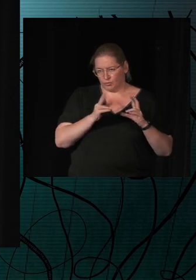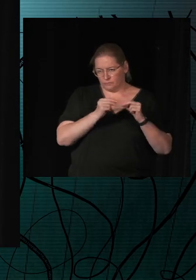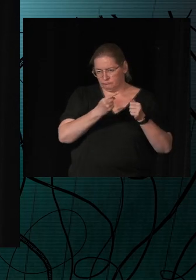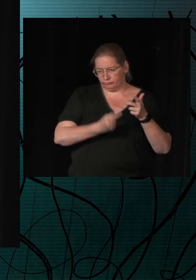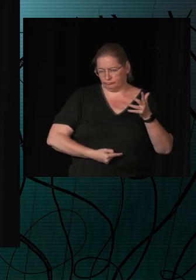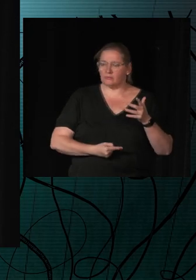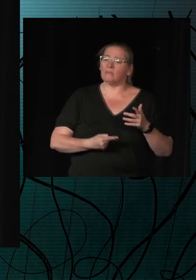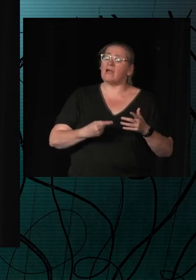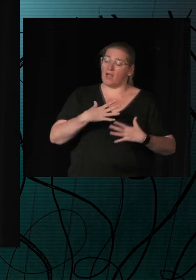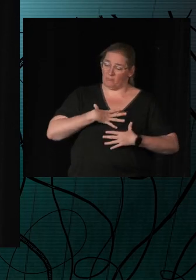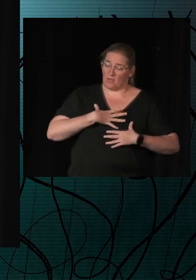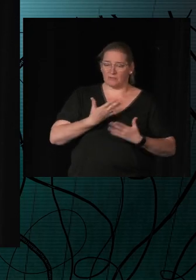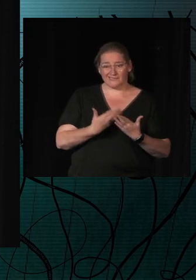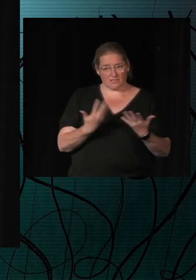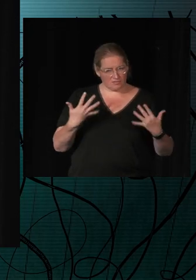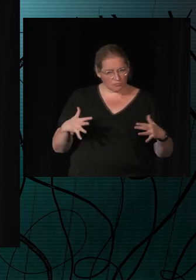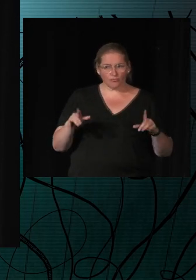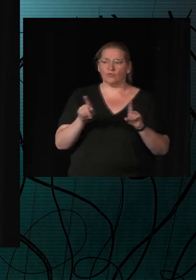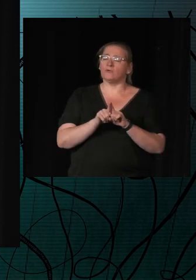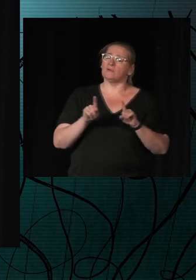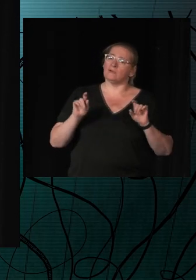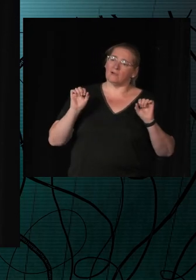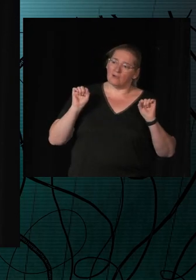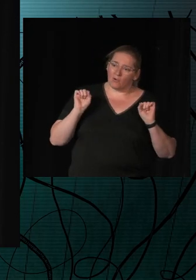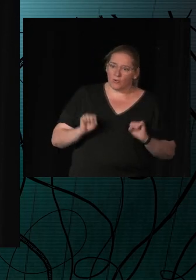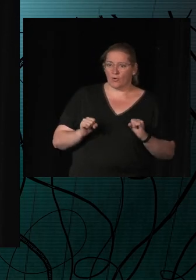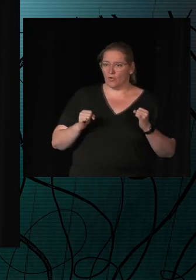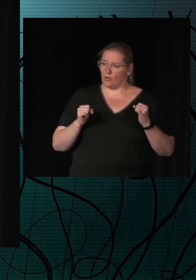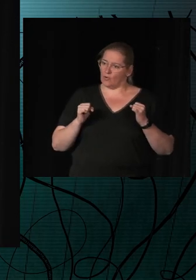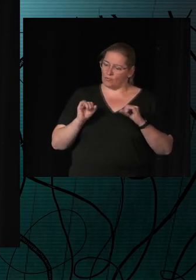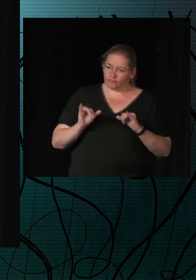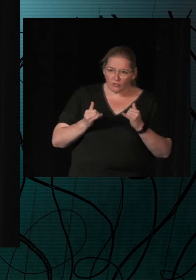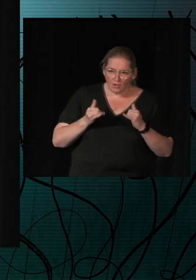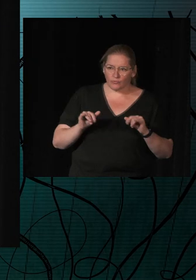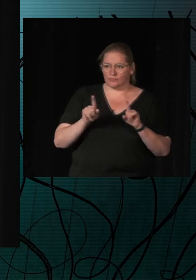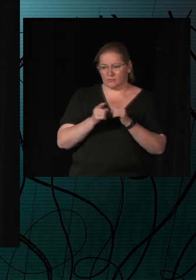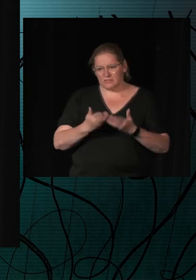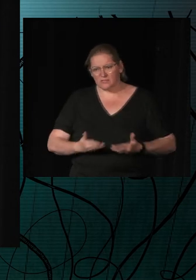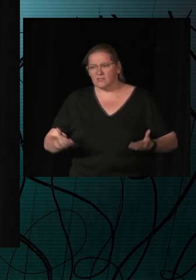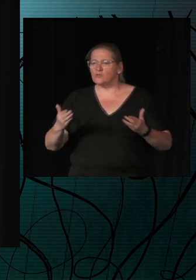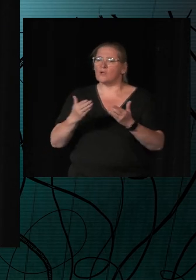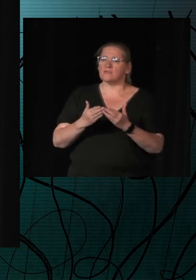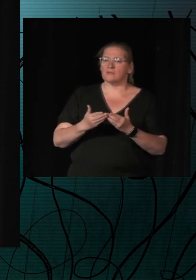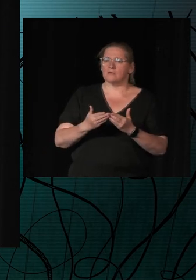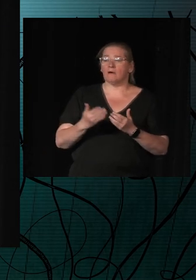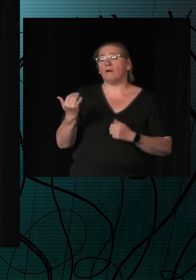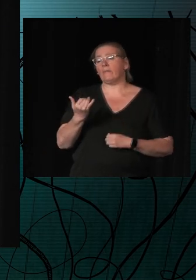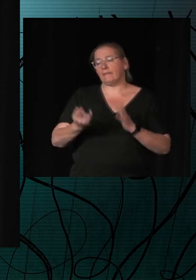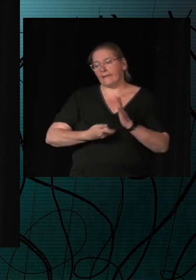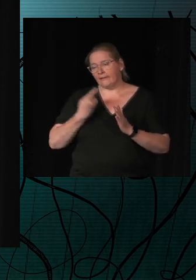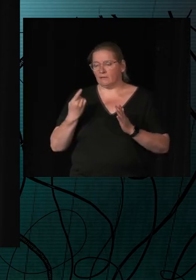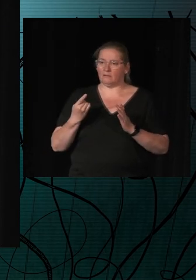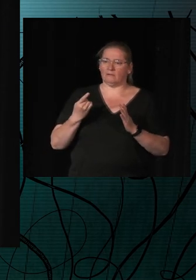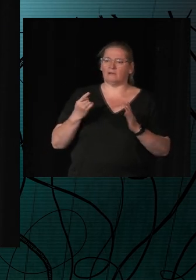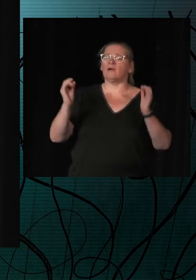peur ce n'est pas que ça c'est aussi des des figures d'amusement euh parfois destination dans Jeune publicque on va pas revenir sur les fantômes de luig's Mansion